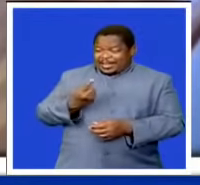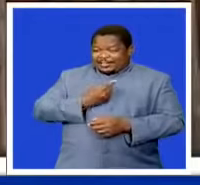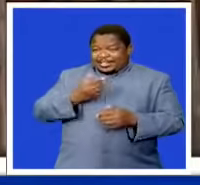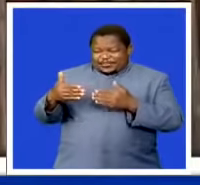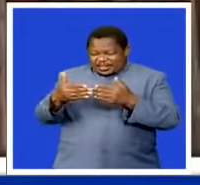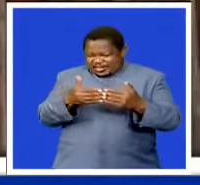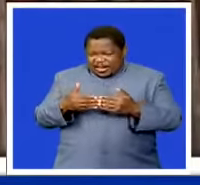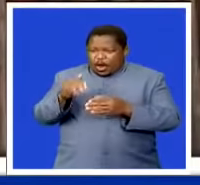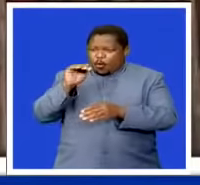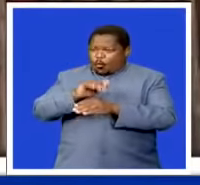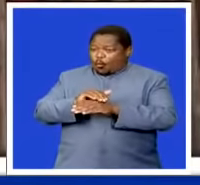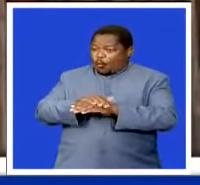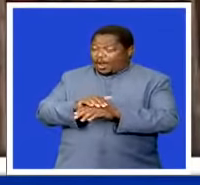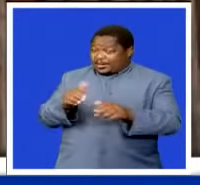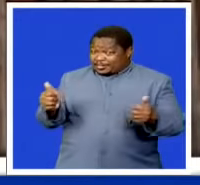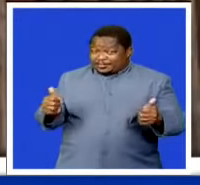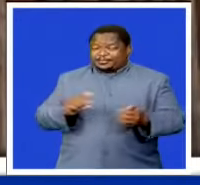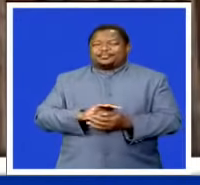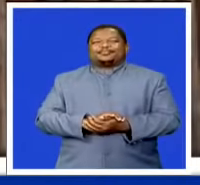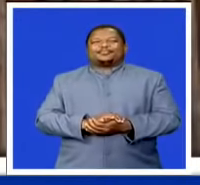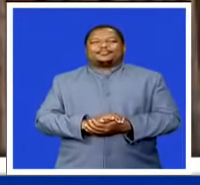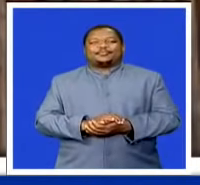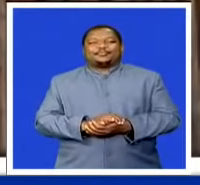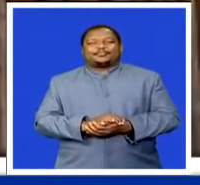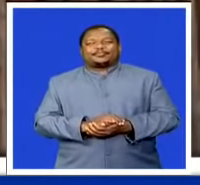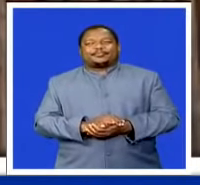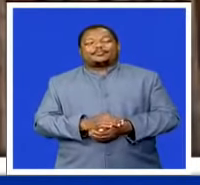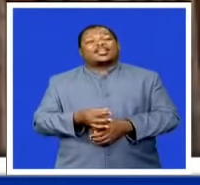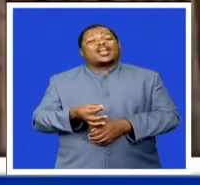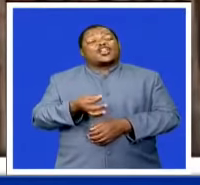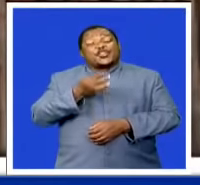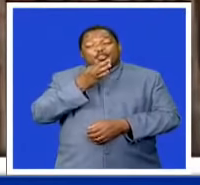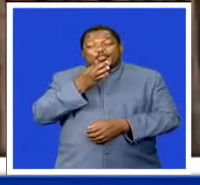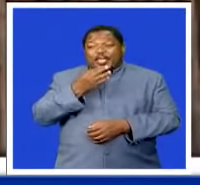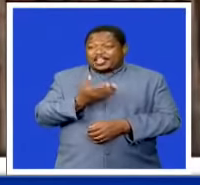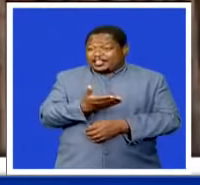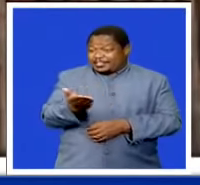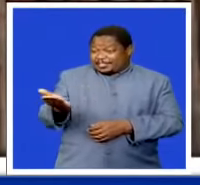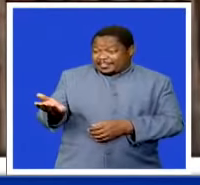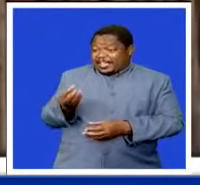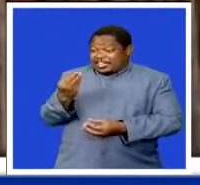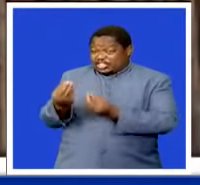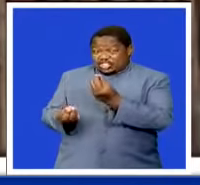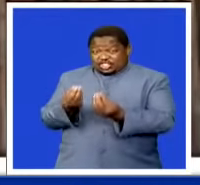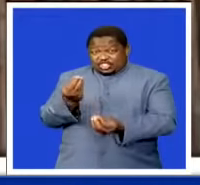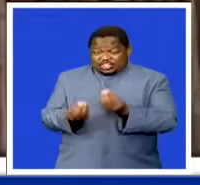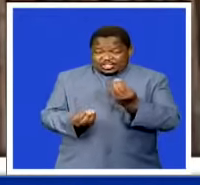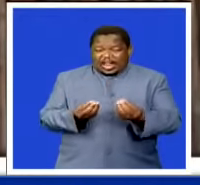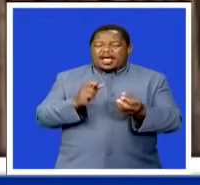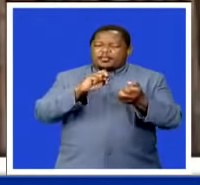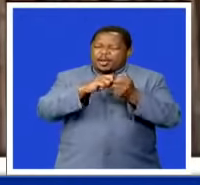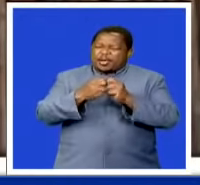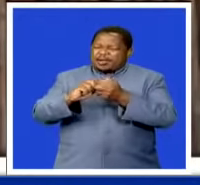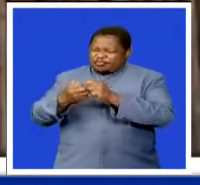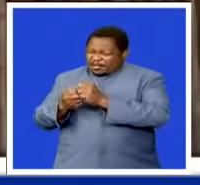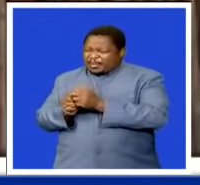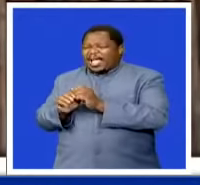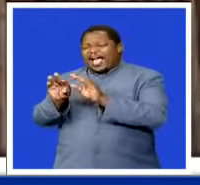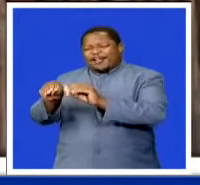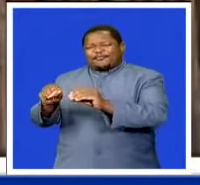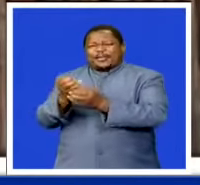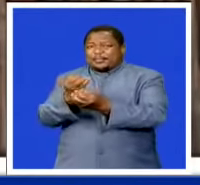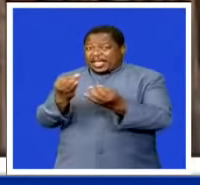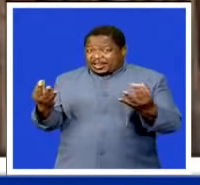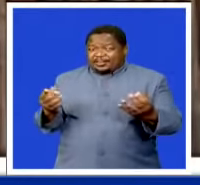letifanele. Ema-challenges ke la bayaye babhekane nawo ngokona lokuthi bayaye basho ukuthi bayafuna ukukhuluma